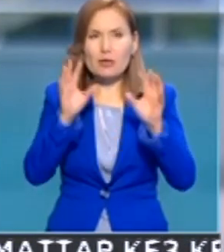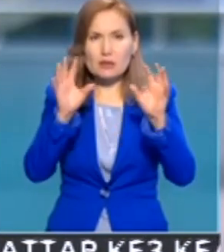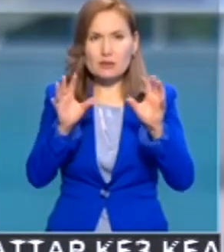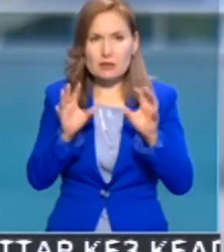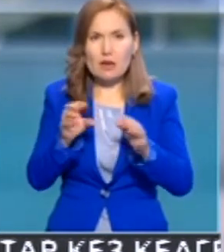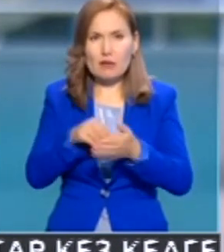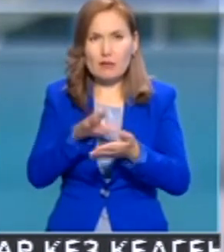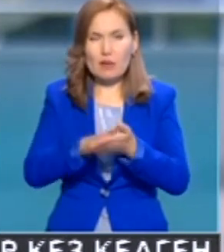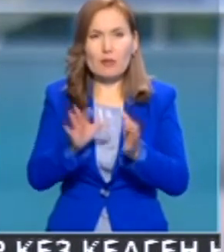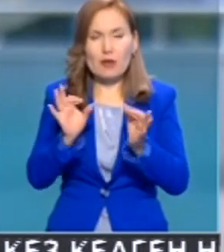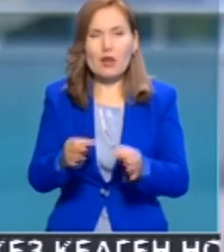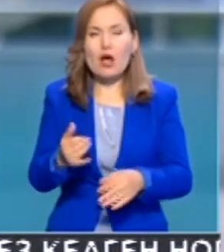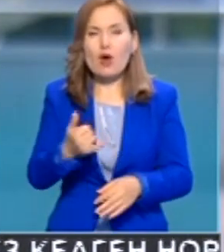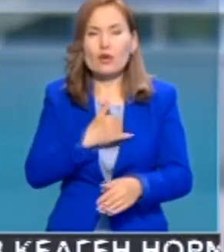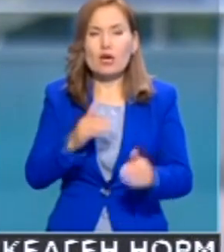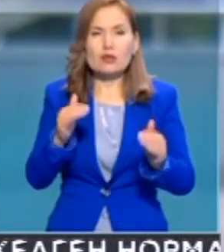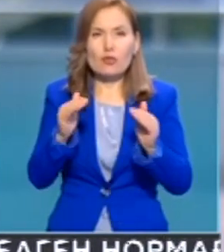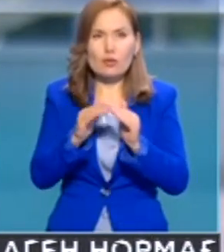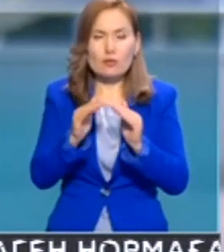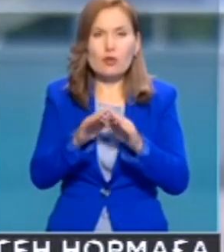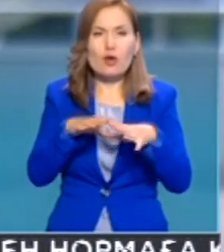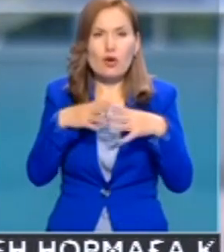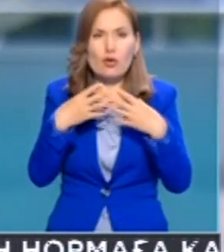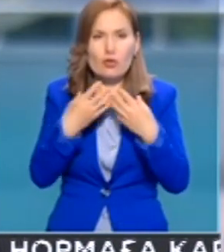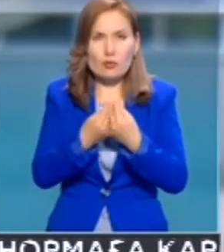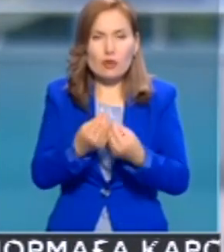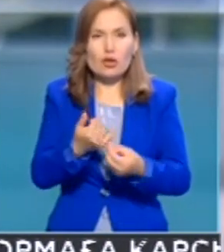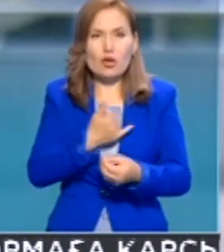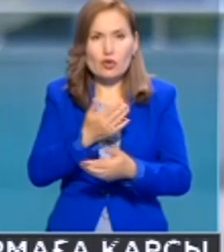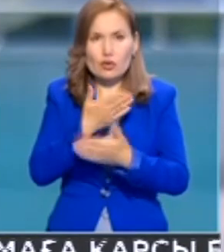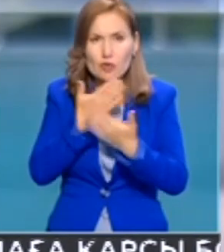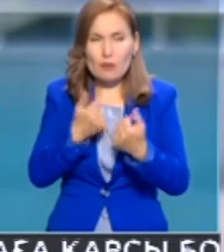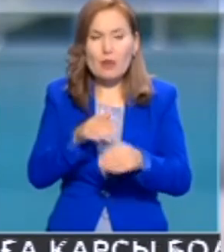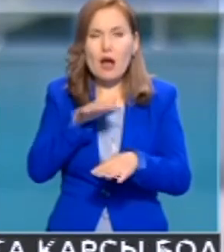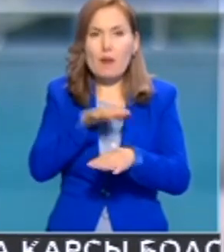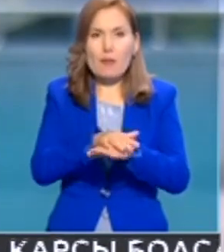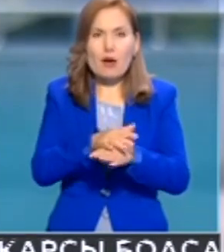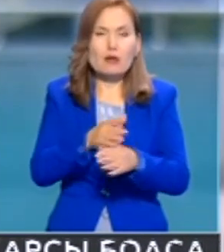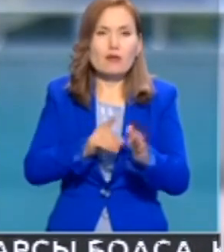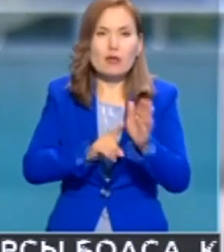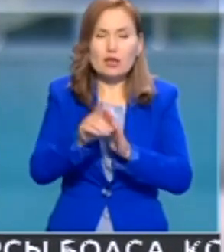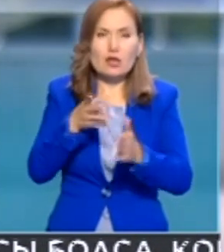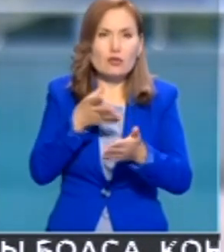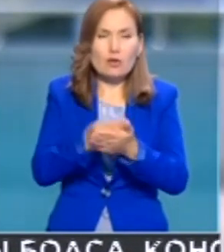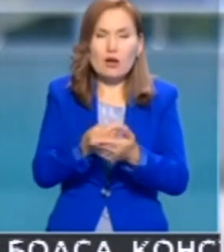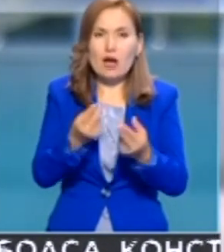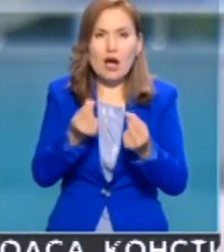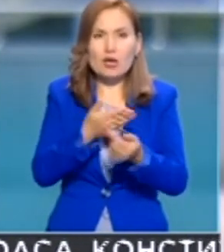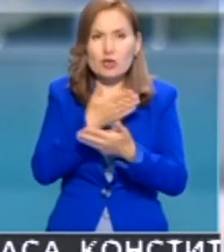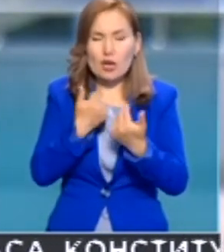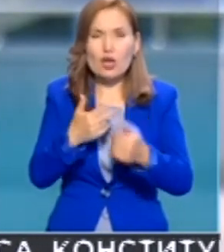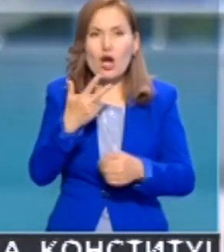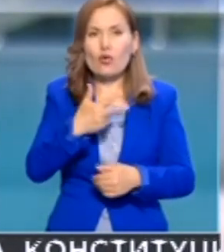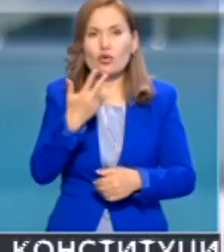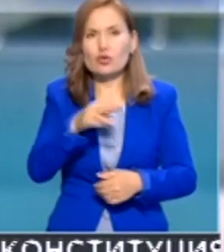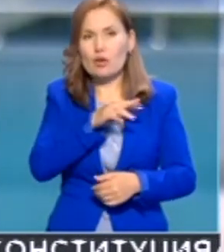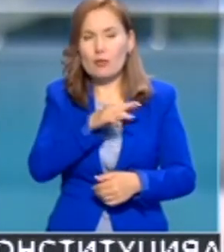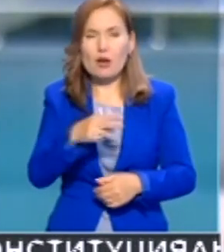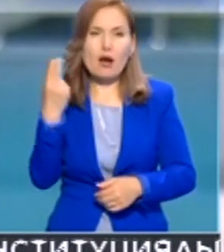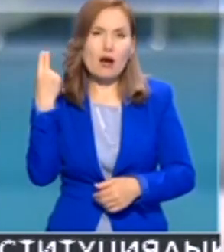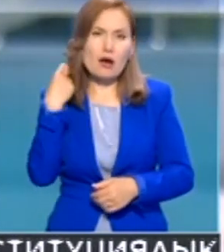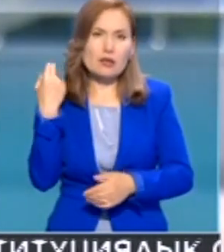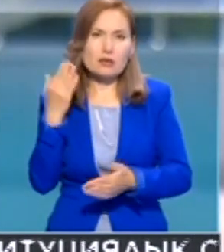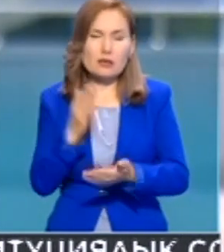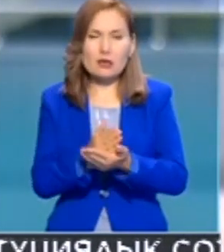жоқ. Оның үстіне бастапқы төленген банкке төлеген ақшалардың барлығы жоқ. Оның үстіне 33 миллион теңге қарыздар болып